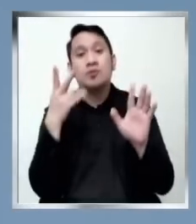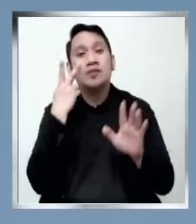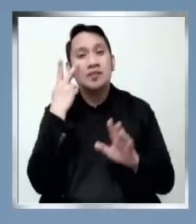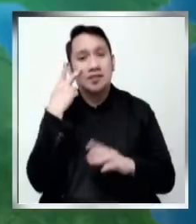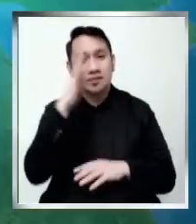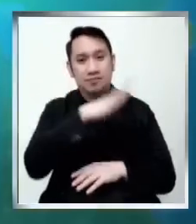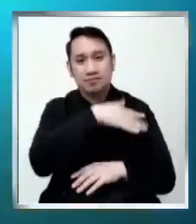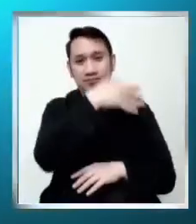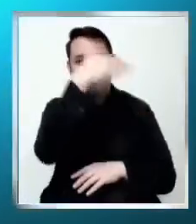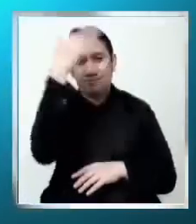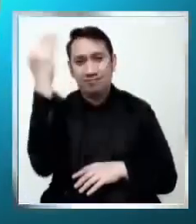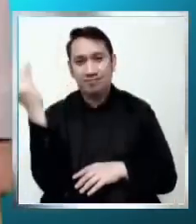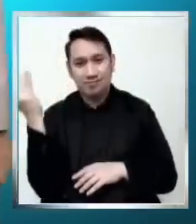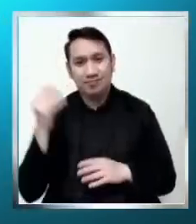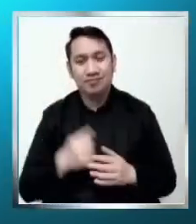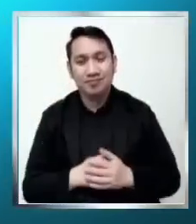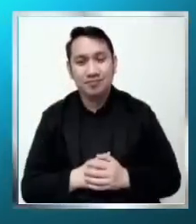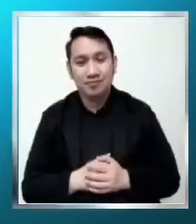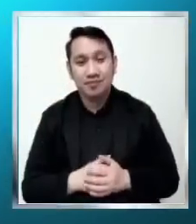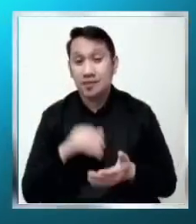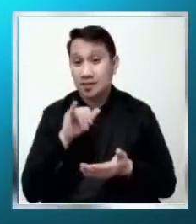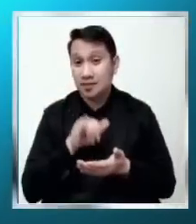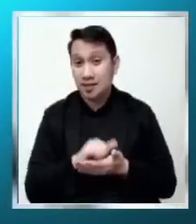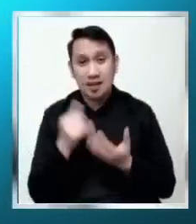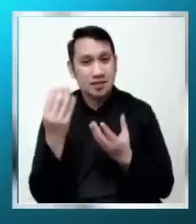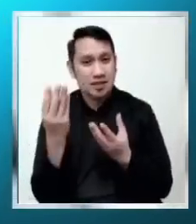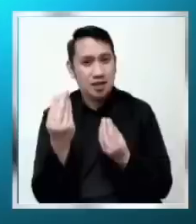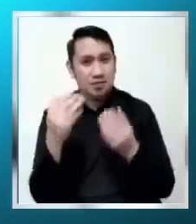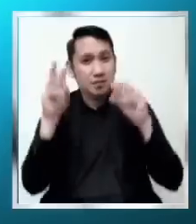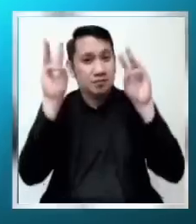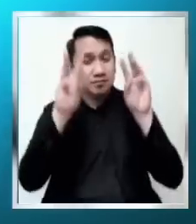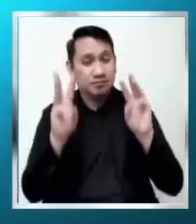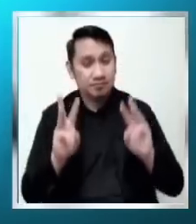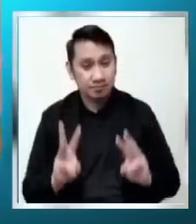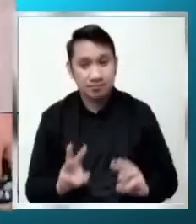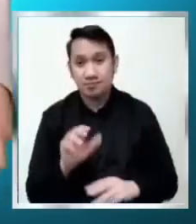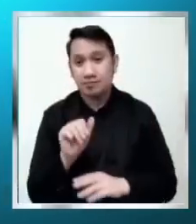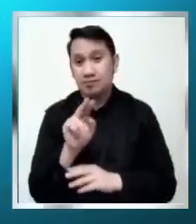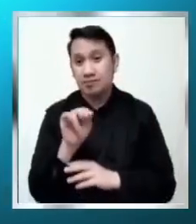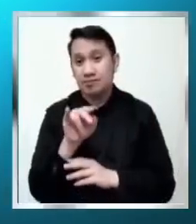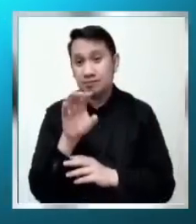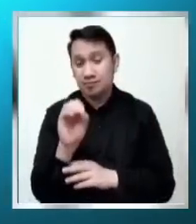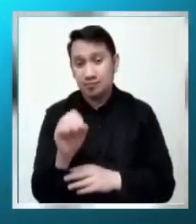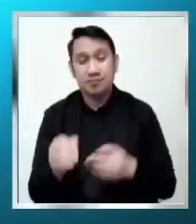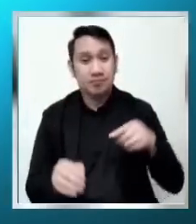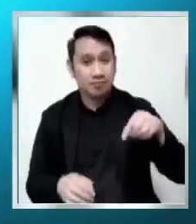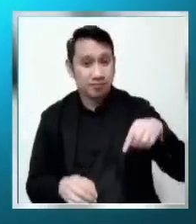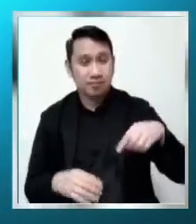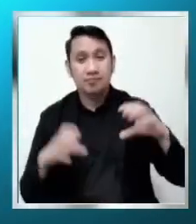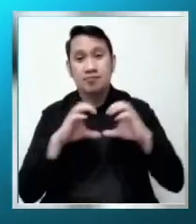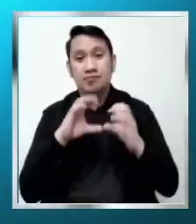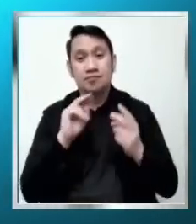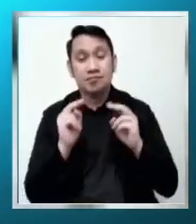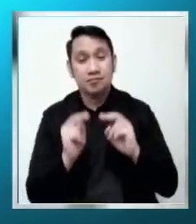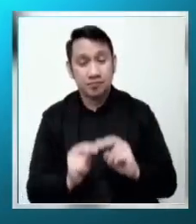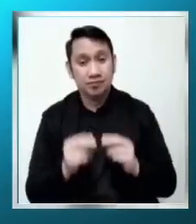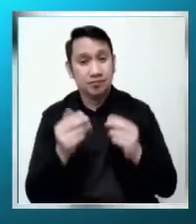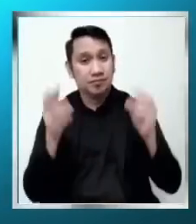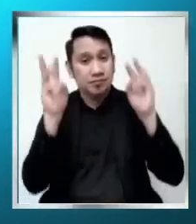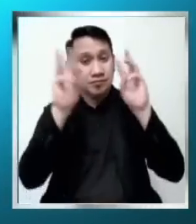rainbow. At yan ang latest sa lagay ng panahon. Ako po si Anjo Pertiera. Ito ang GMA Integrated News Weather